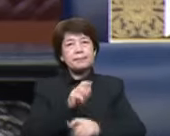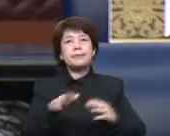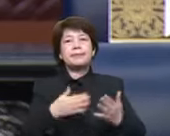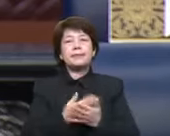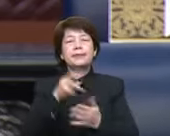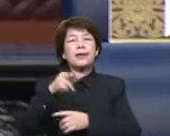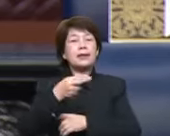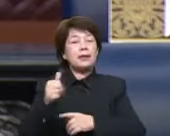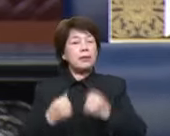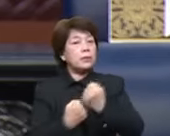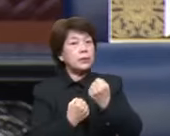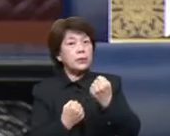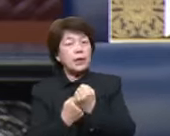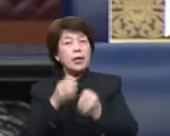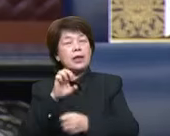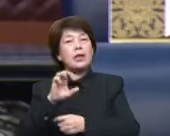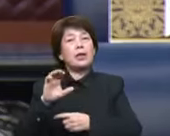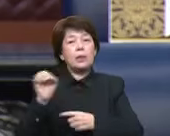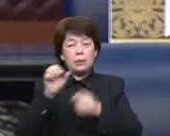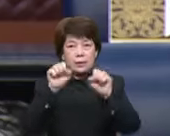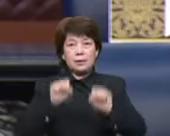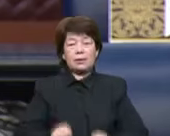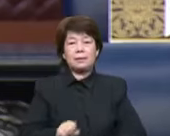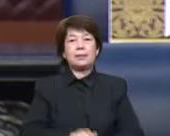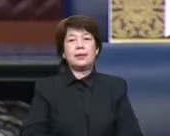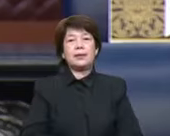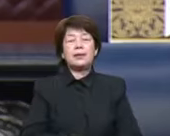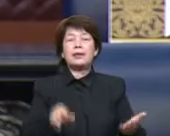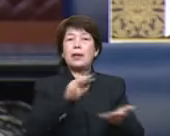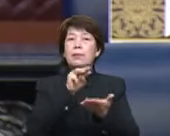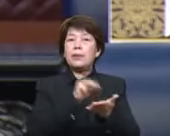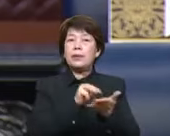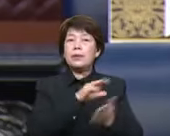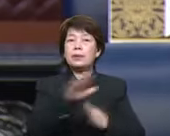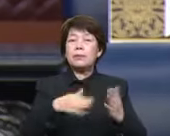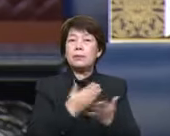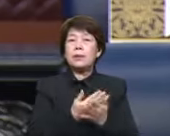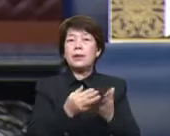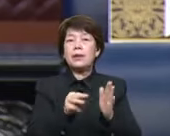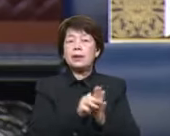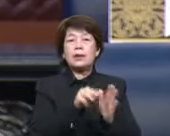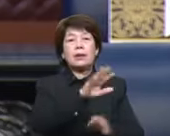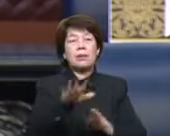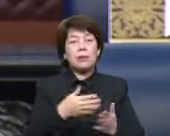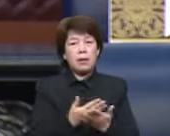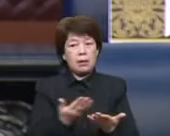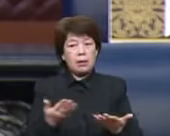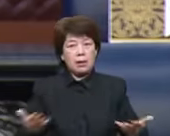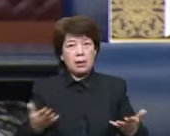untuk menyokong ekosistem syarikat pemula dan modal troka sambil menambahbaikkan mekanisme kawalan.